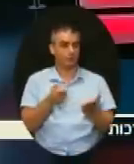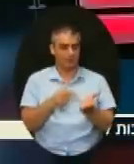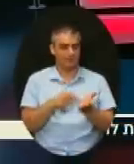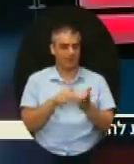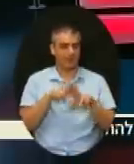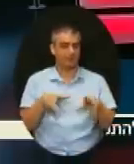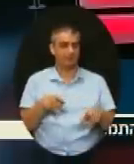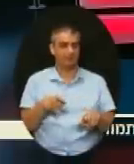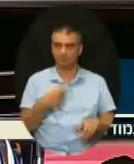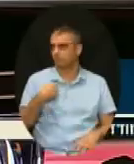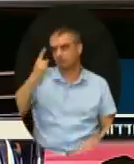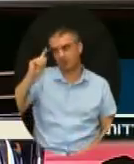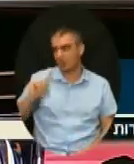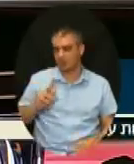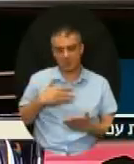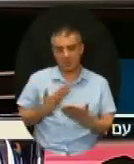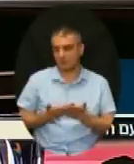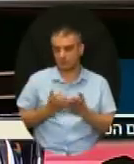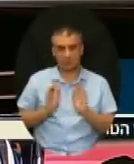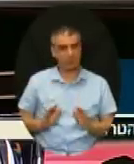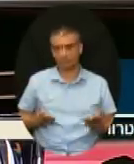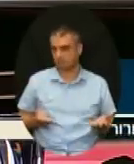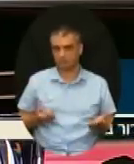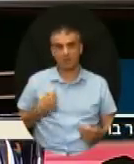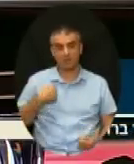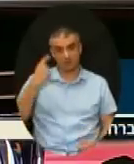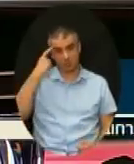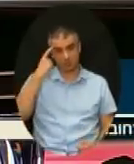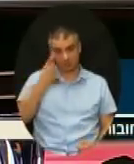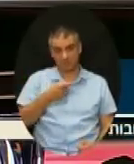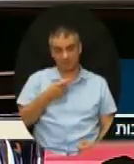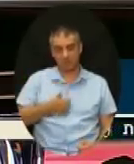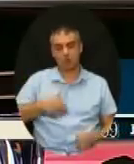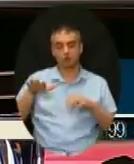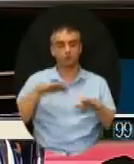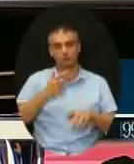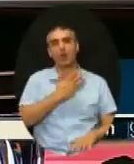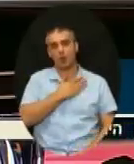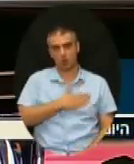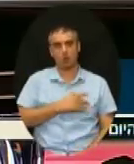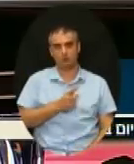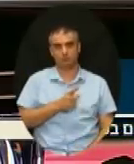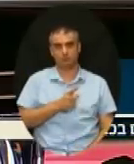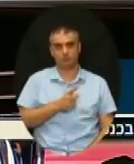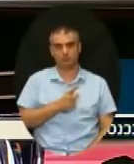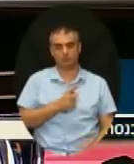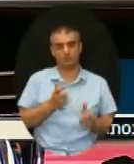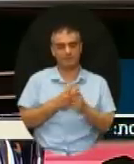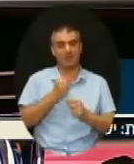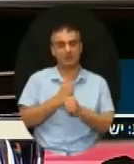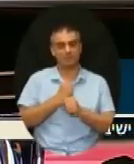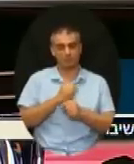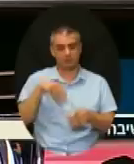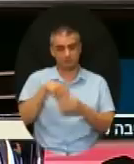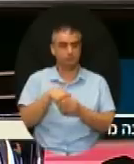בגלל המצב הביטחוני? תראי, אני לא יודעת על הצעה אופרטיבית. אני מניחה שראש הממשלה רוצה במפלגת העבודה